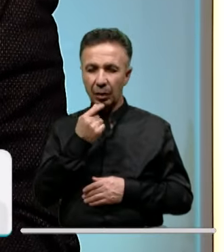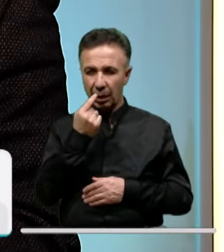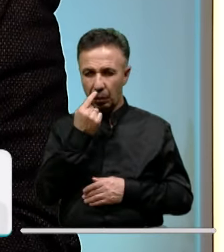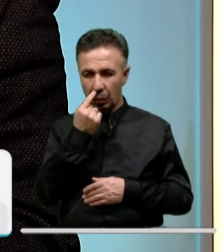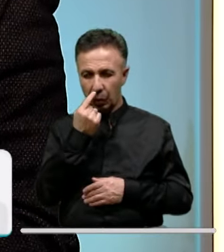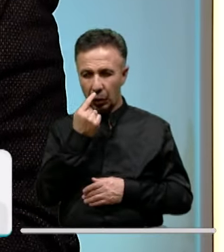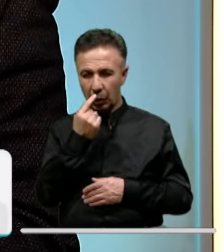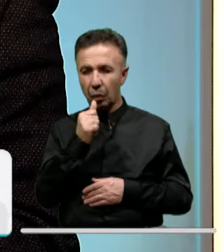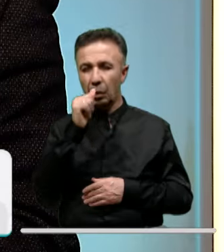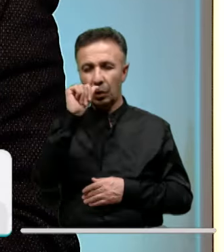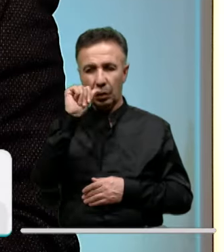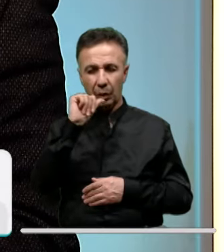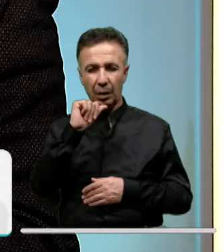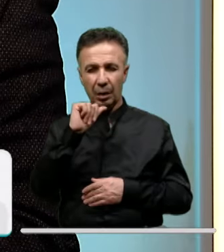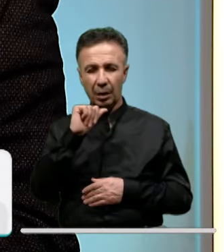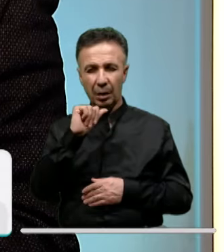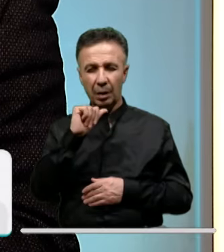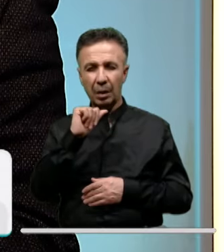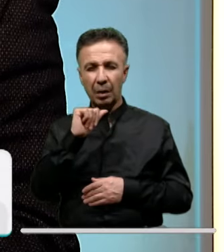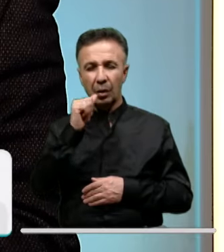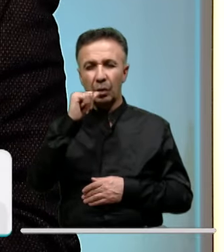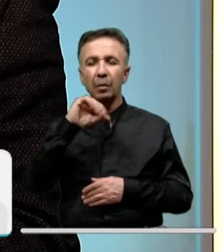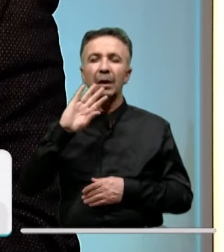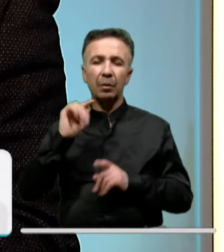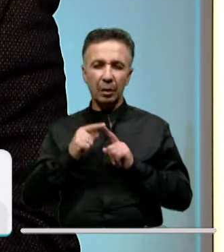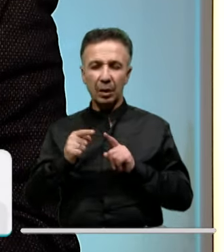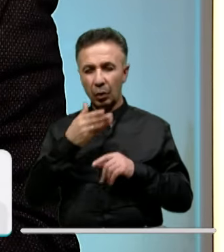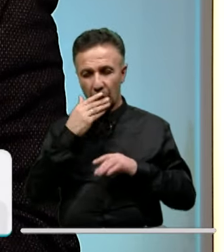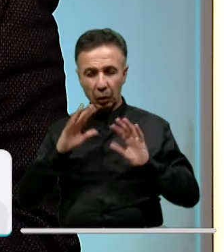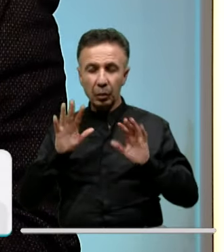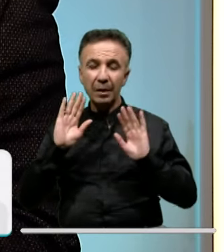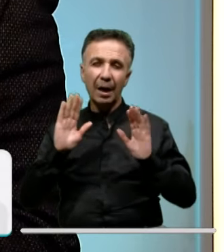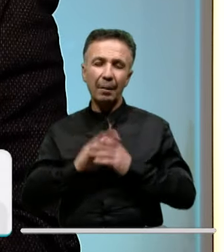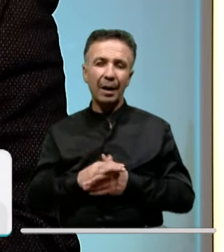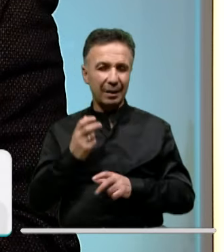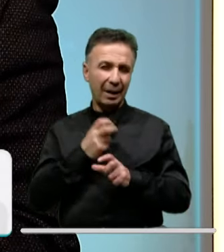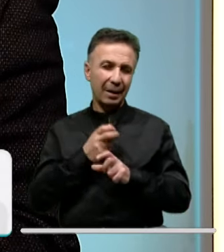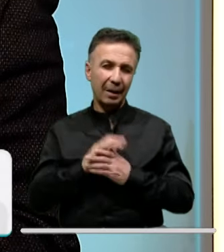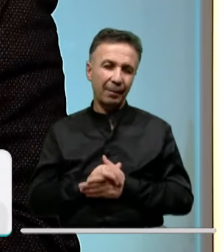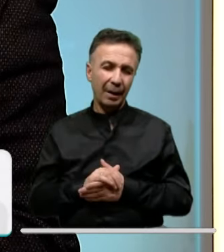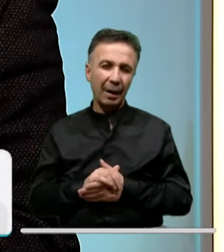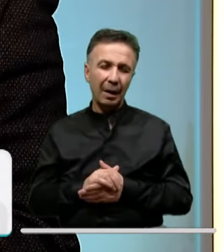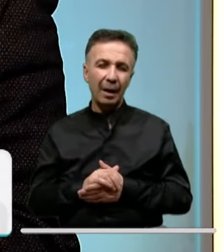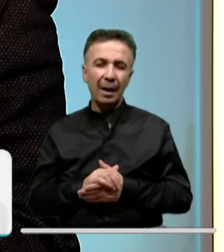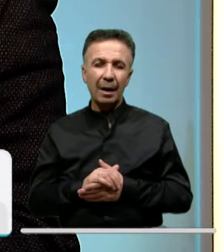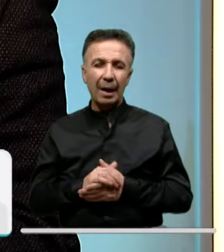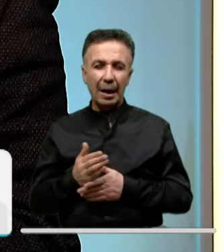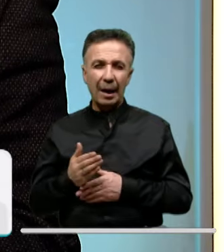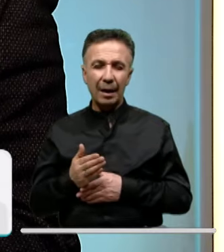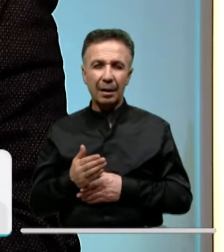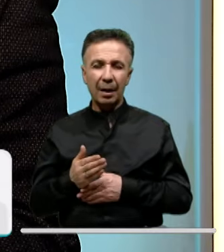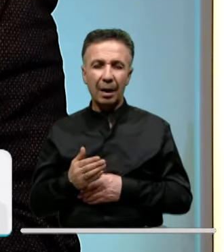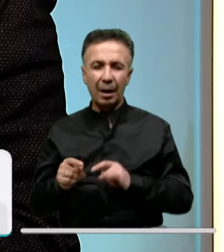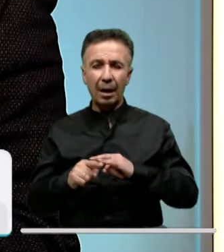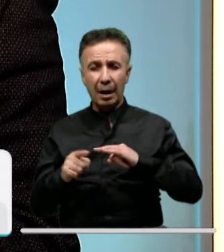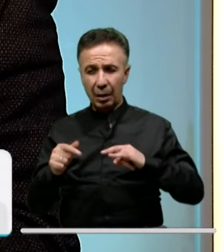çalışıyorum. Efendim yutmadığımız sürece bozulmaz ama riske de girmemek lazım. En azından girdiğimizde de başımızı lütfen